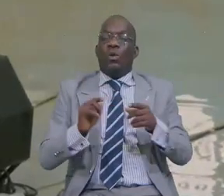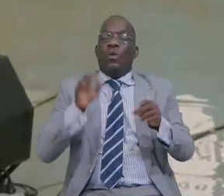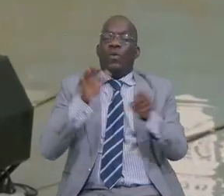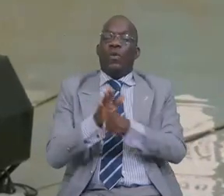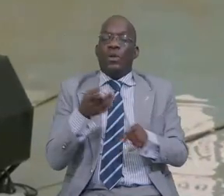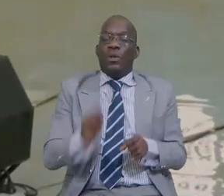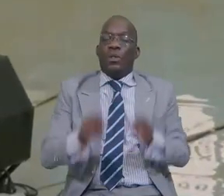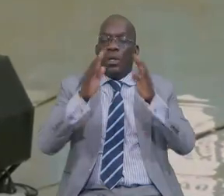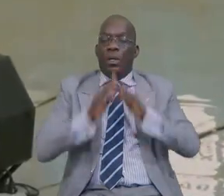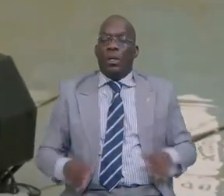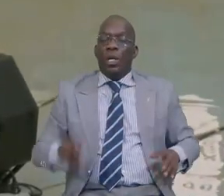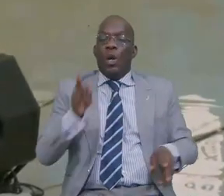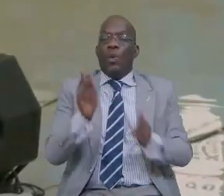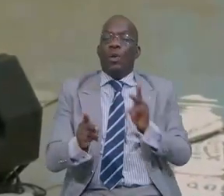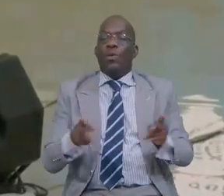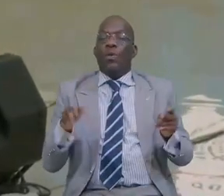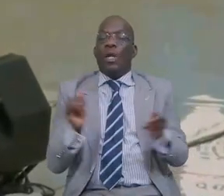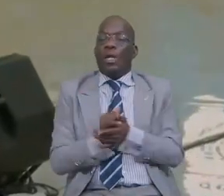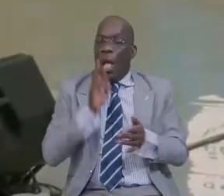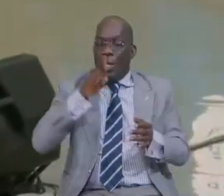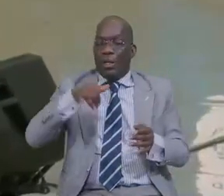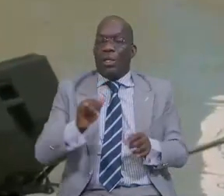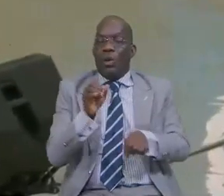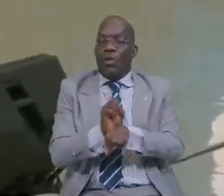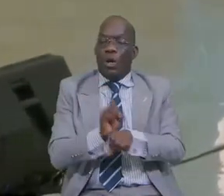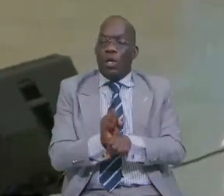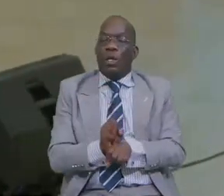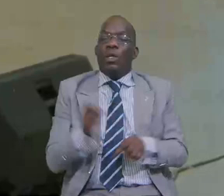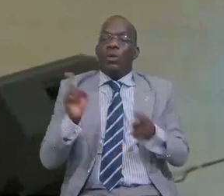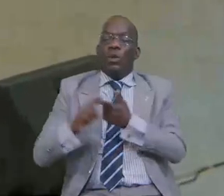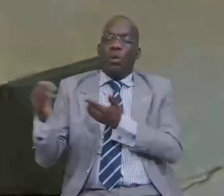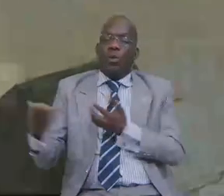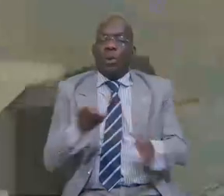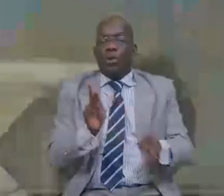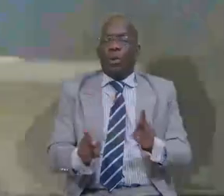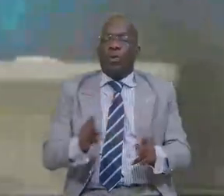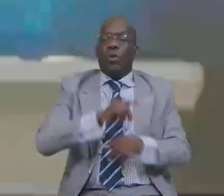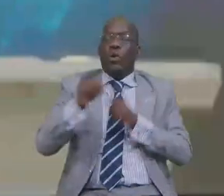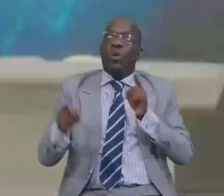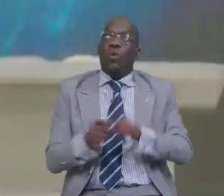Et ceux à qui j'ai donné la commission contraignante sont encore au travail.